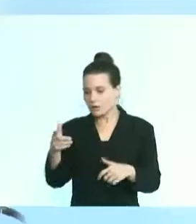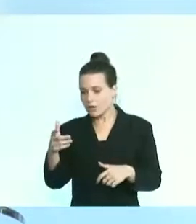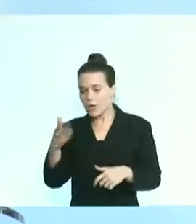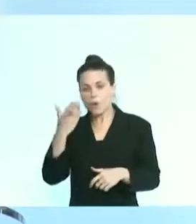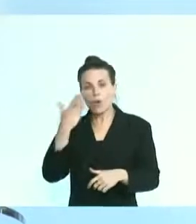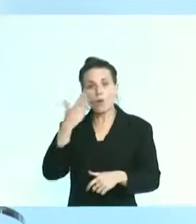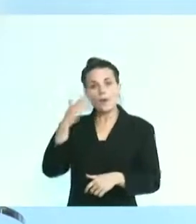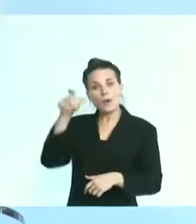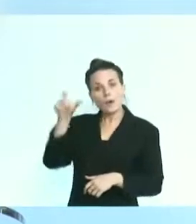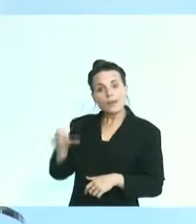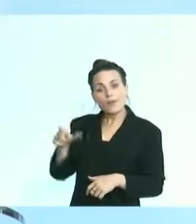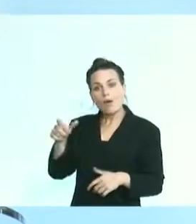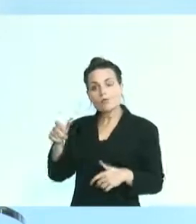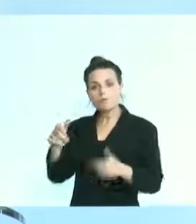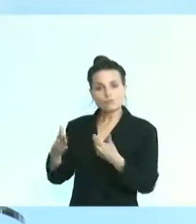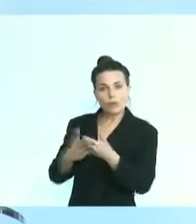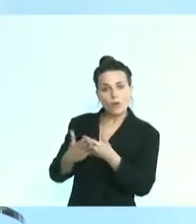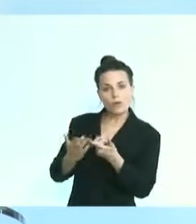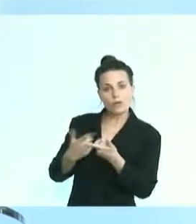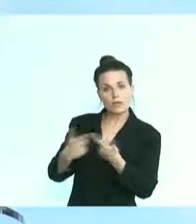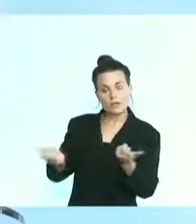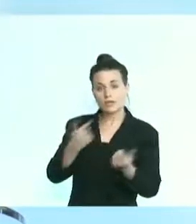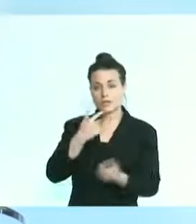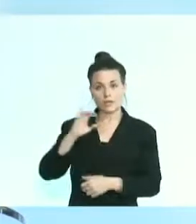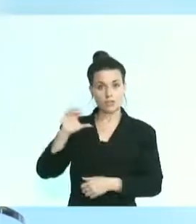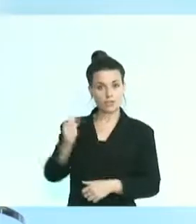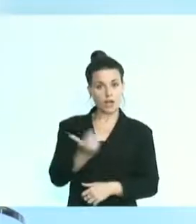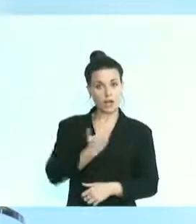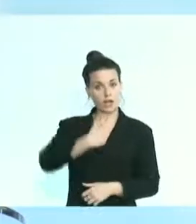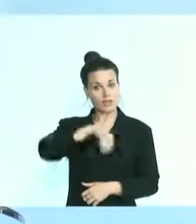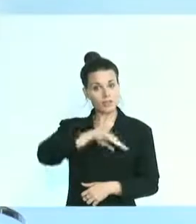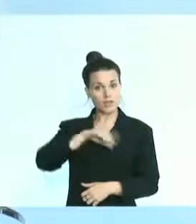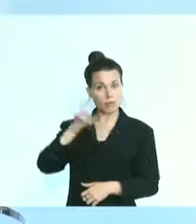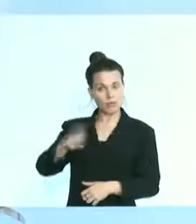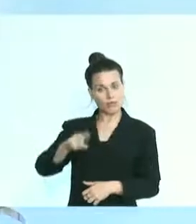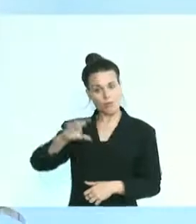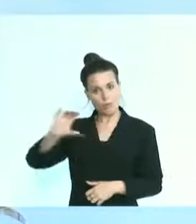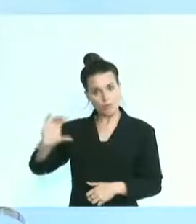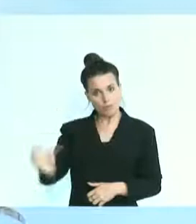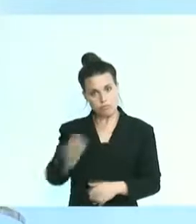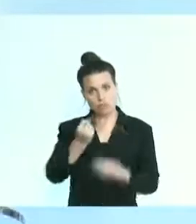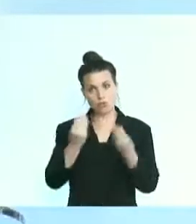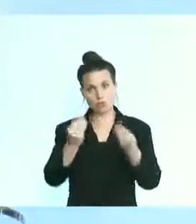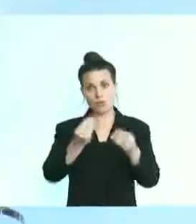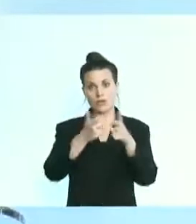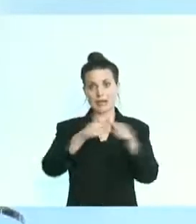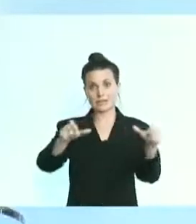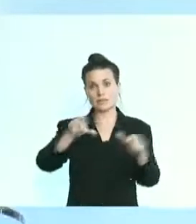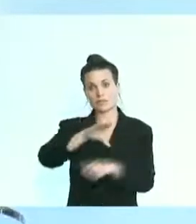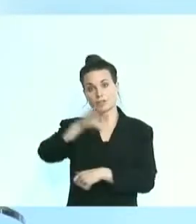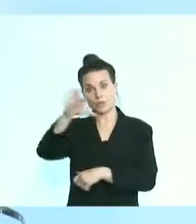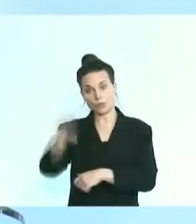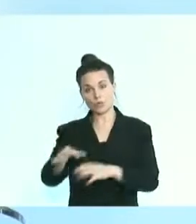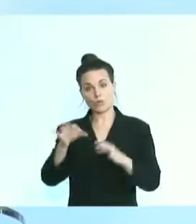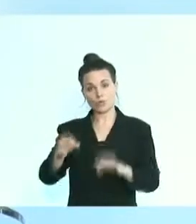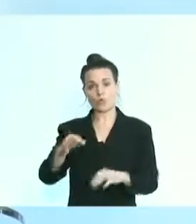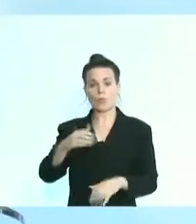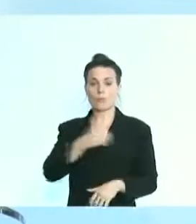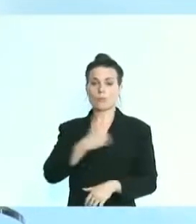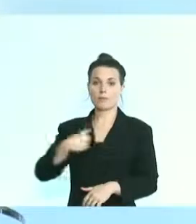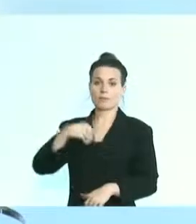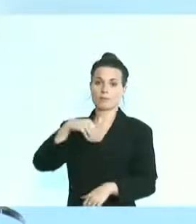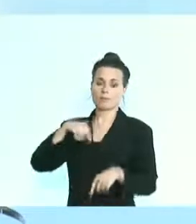c'est la responsabilité de chacun que de prendre les rênes et de participer à cette accessibilité universelle que tu appelles de tes vœux, Madame la Ministre.